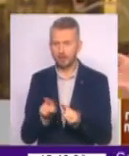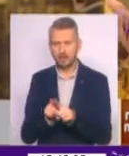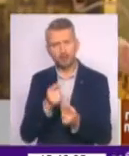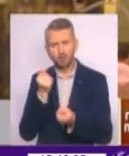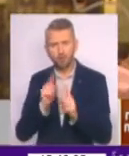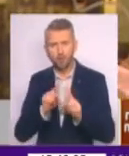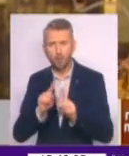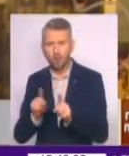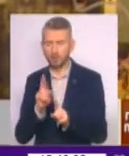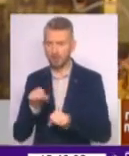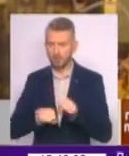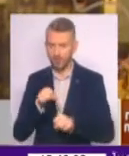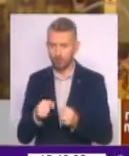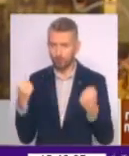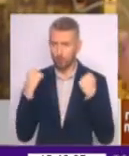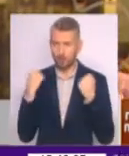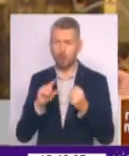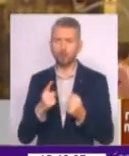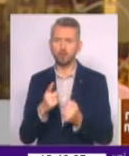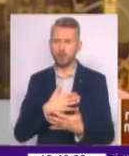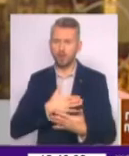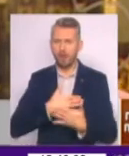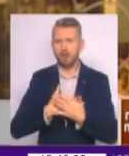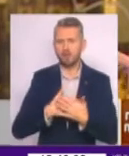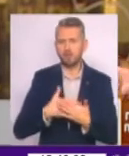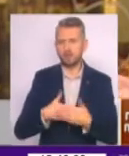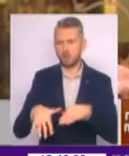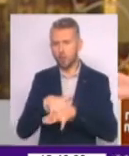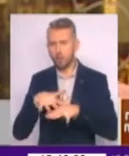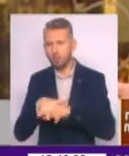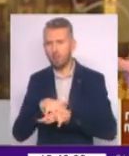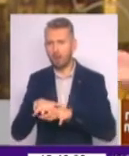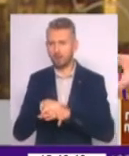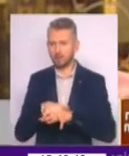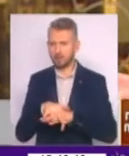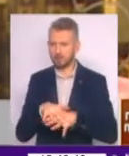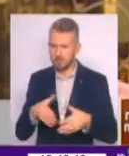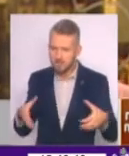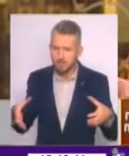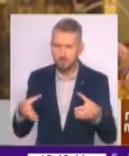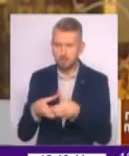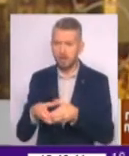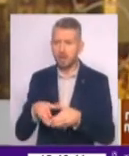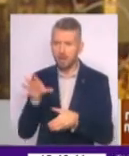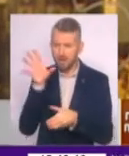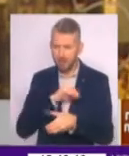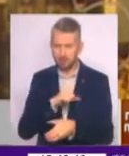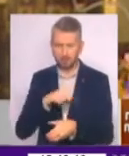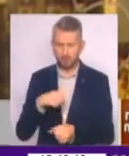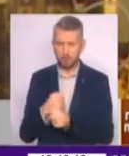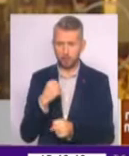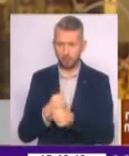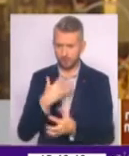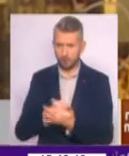нюансів, навіть як велоспорт, то чомусь дійсно активісти, громада тут стають тією рушійною силою, які можуть повністю це зробити просто